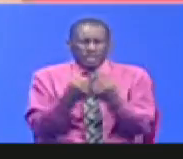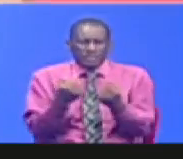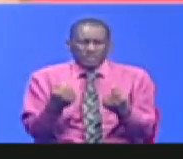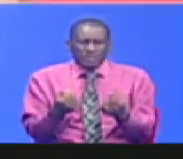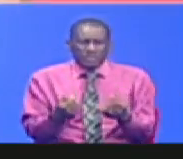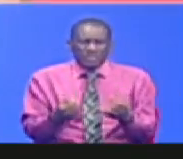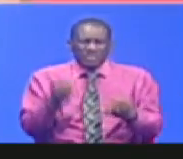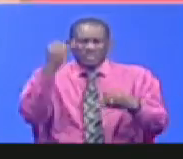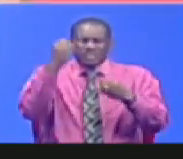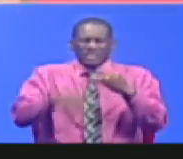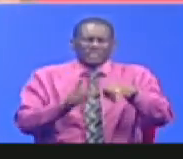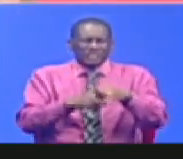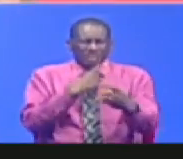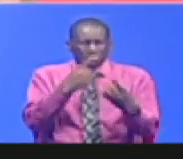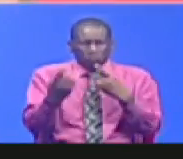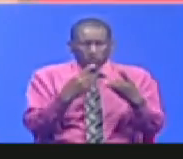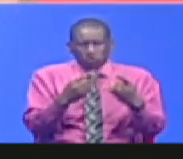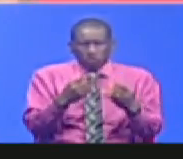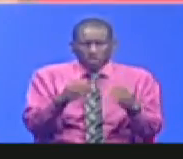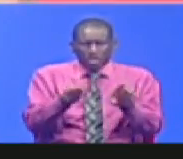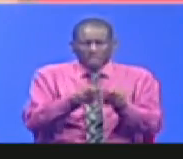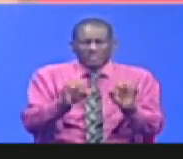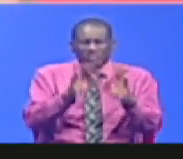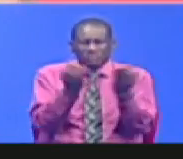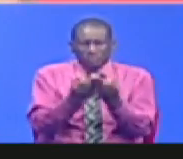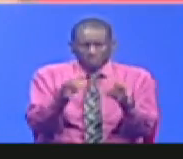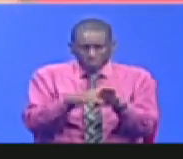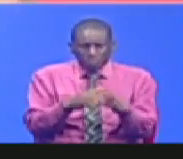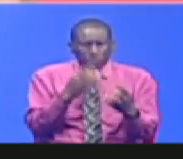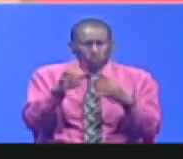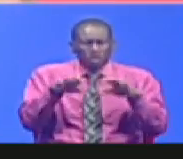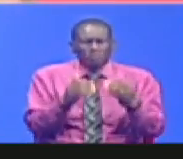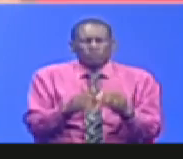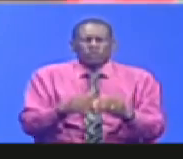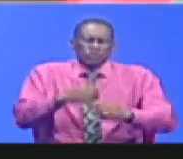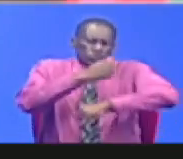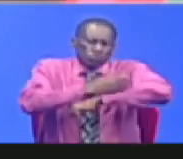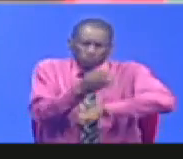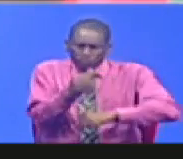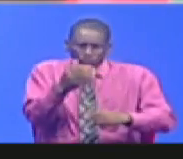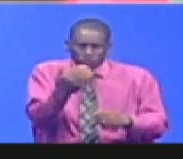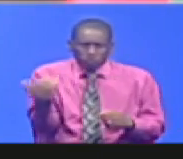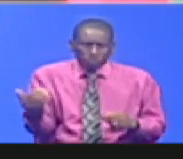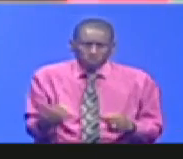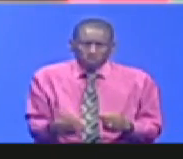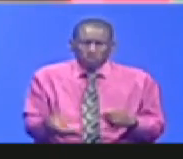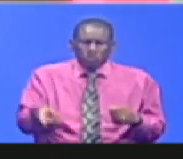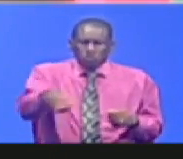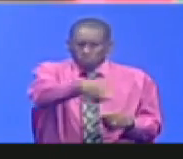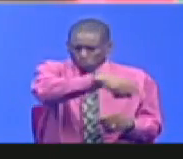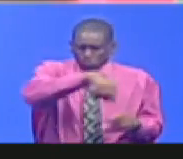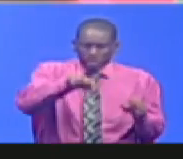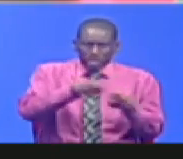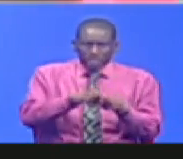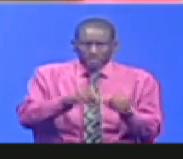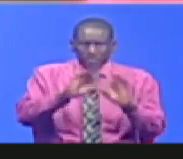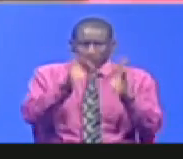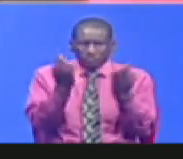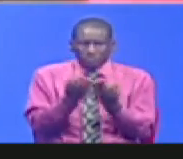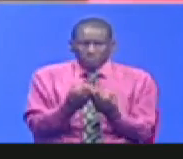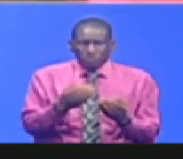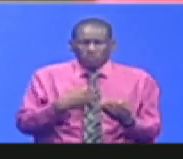mwisho tukiongea kama mambo ya jamii ni mambo ya kurudisha watoto shule. Sisi kama jamii tumepoteza